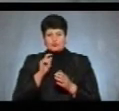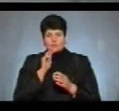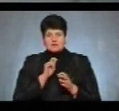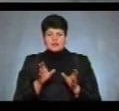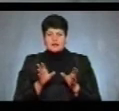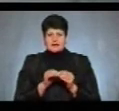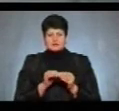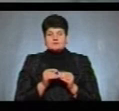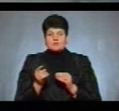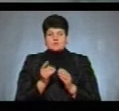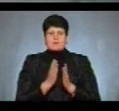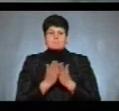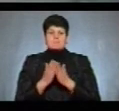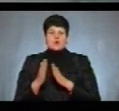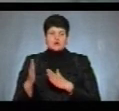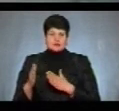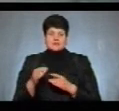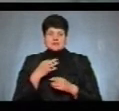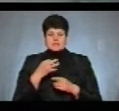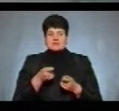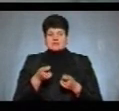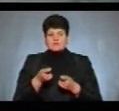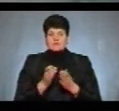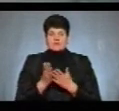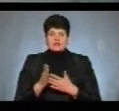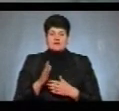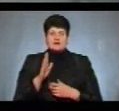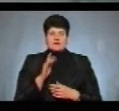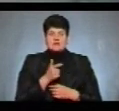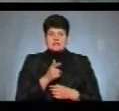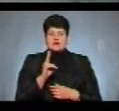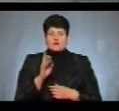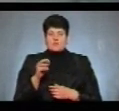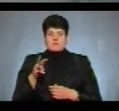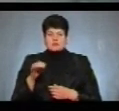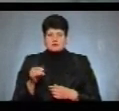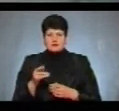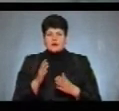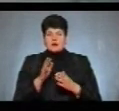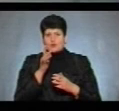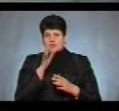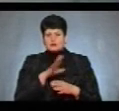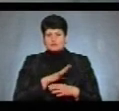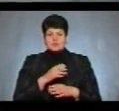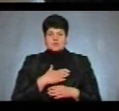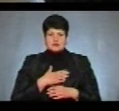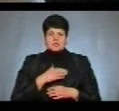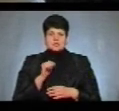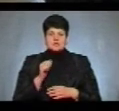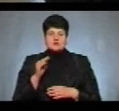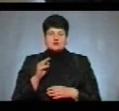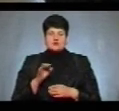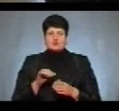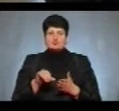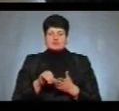музеєм літературне Тернопілля, повідомила завідувач бібліотеки Галина Компанієць. На гуморині побувала наша Анжела Шова.